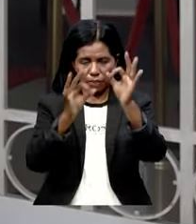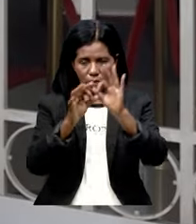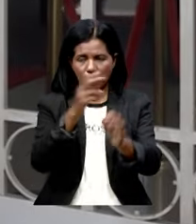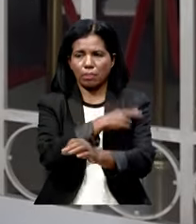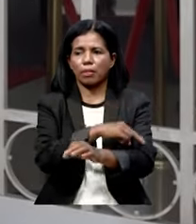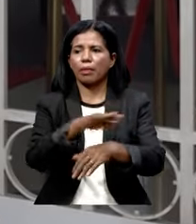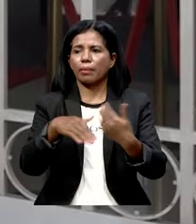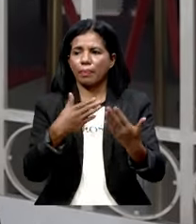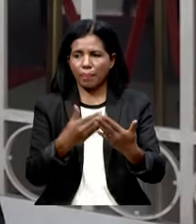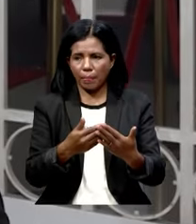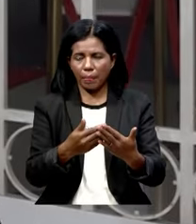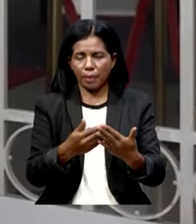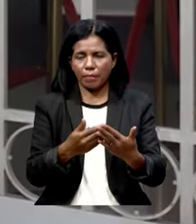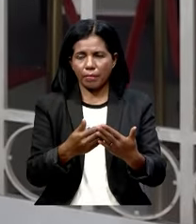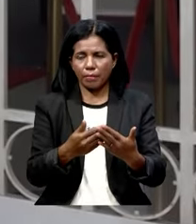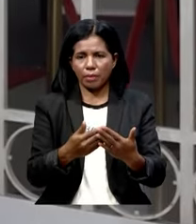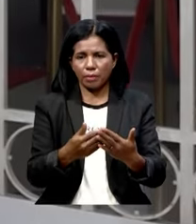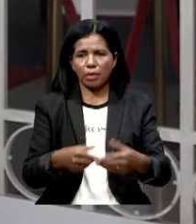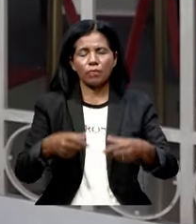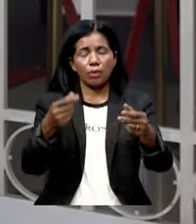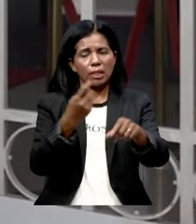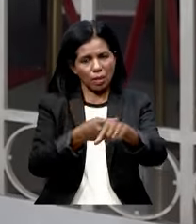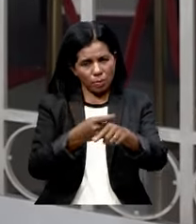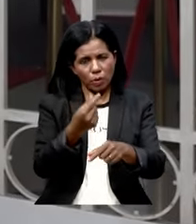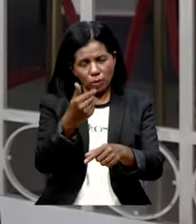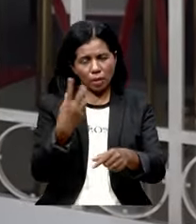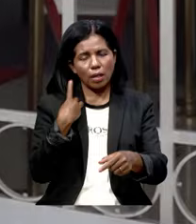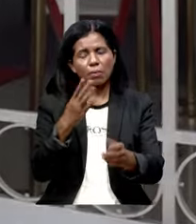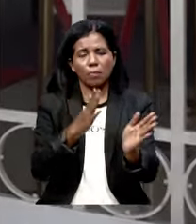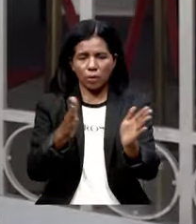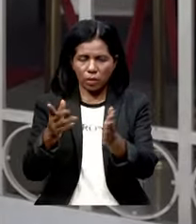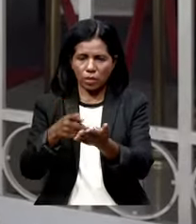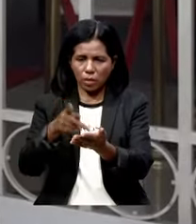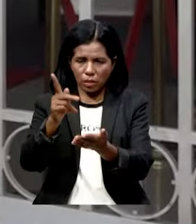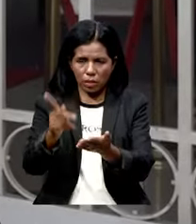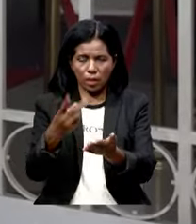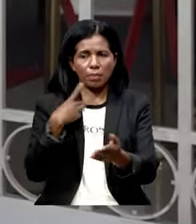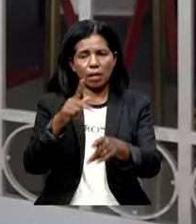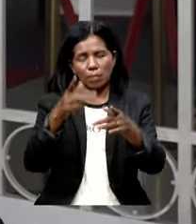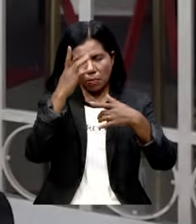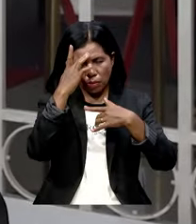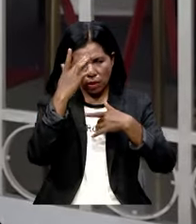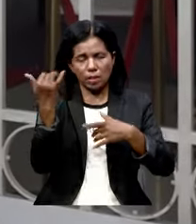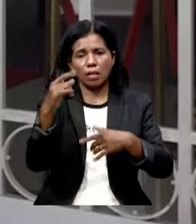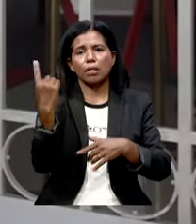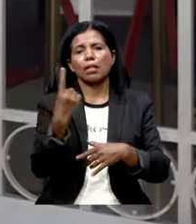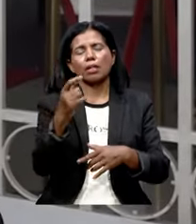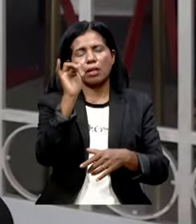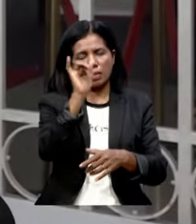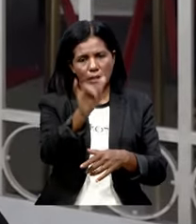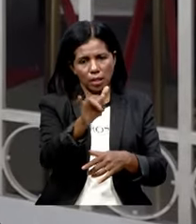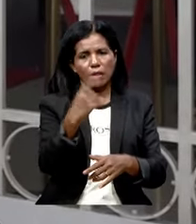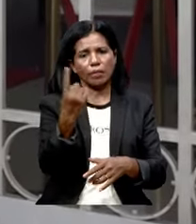sira kata info tempo itu amba ami at proses pagamento sirne mas ami ne paciente sir tem que mantain cierne be agora ina